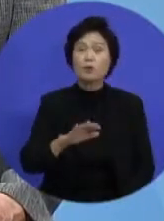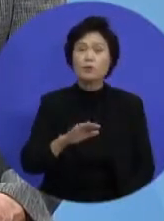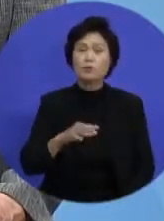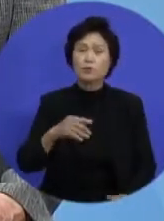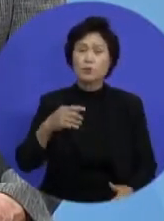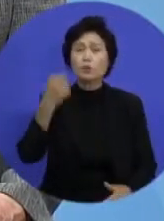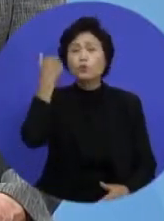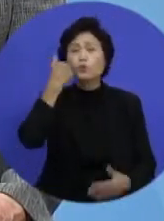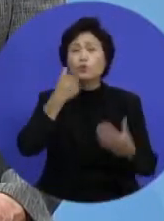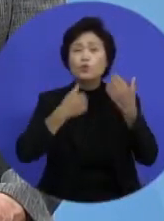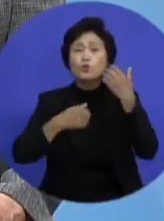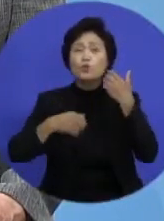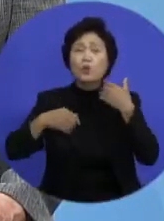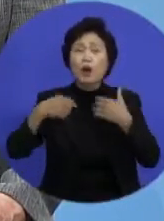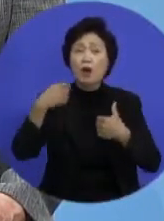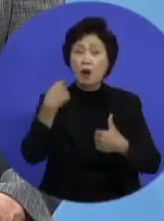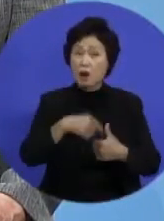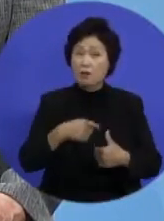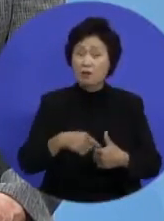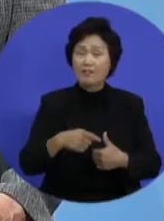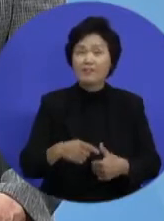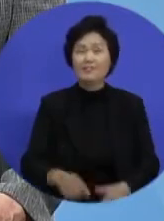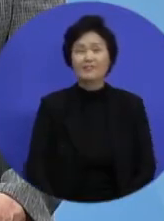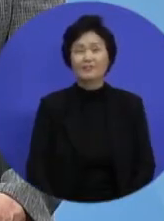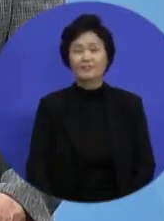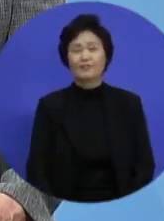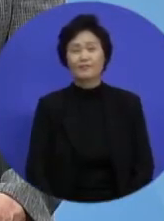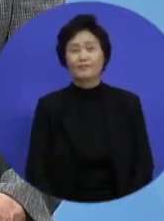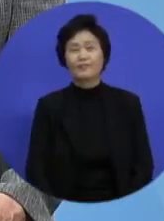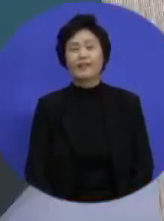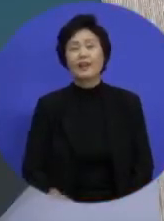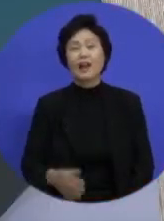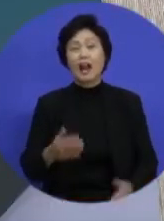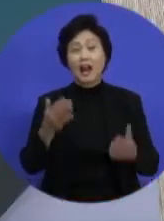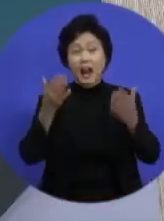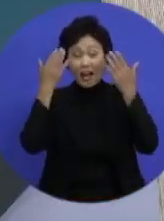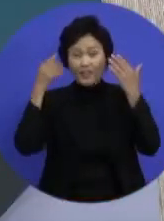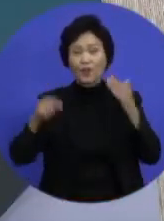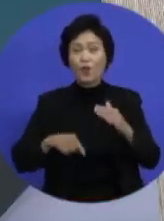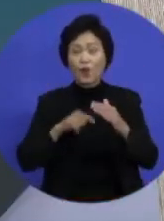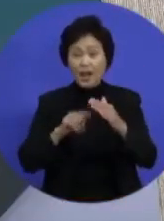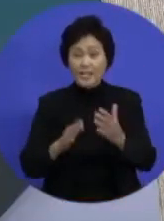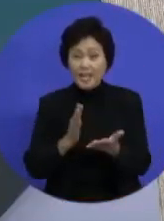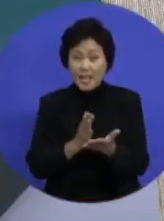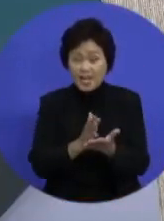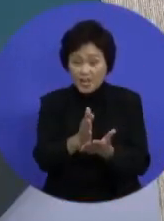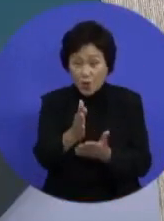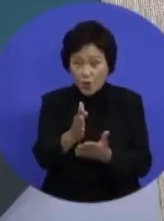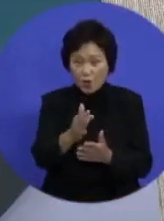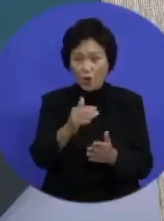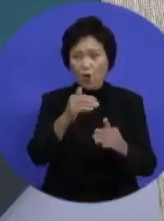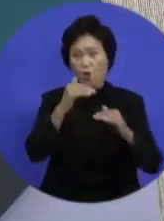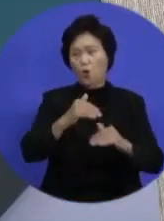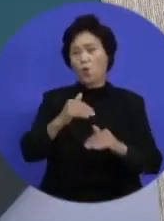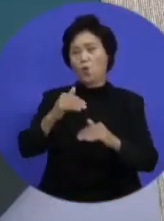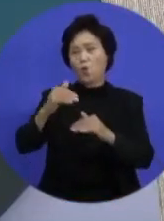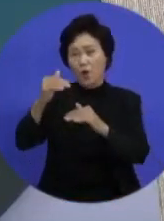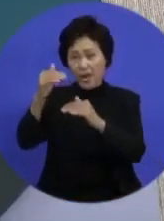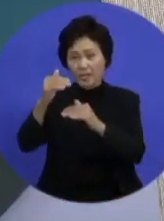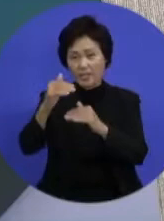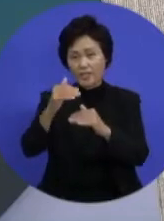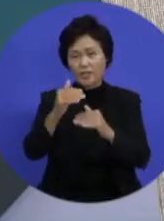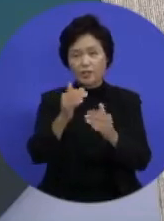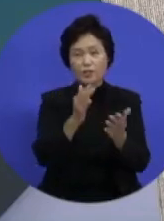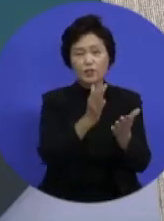본인이 이렇게 습득을 하게 되는 거예요? 그 저희가 이제 학교 안에 전공 과정을 다 할 수 있게끔 구분이 돼